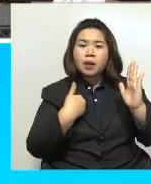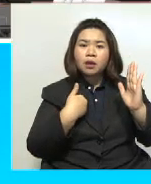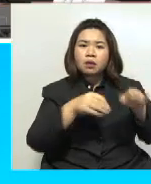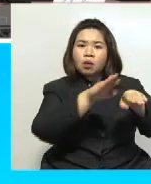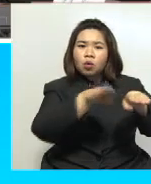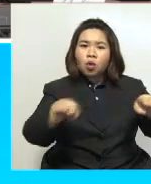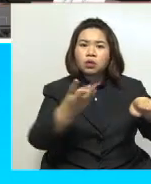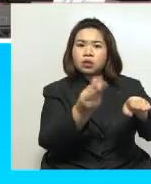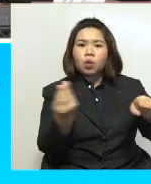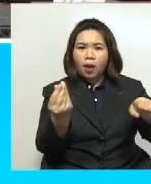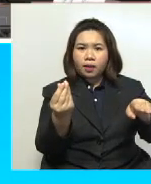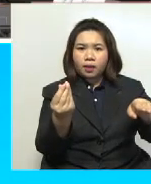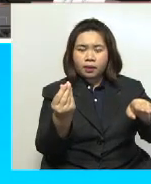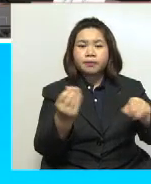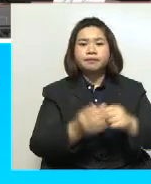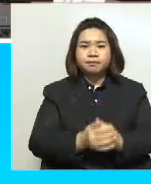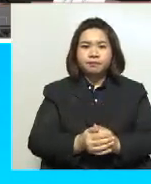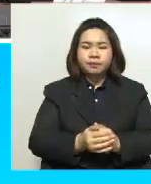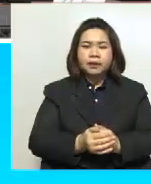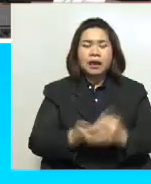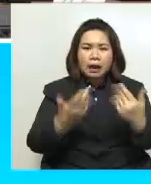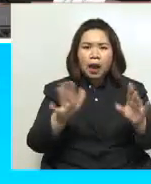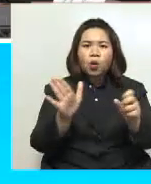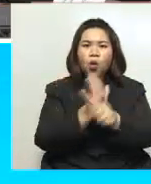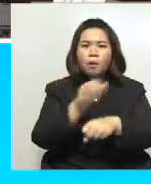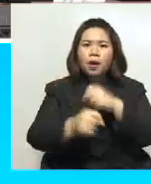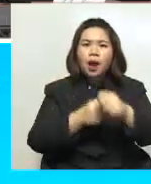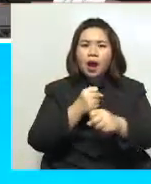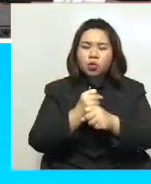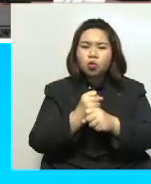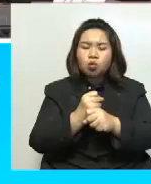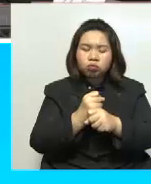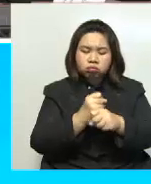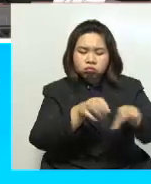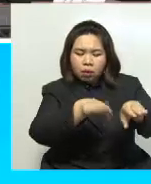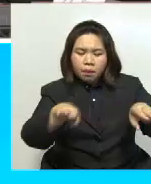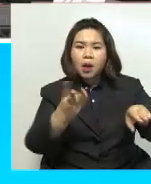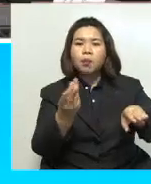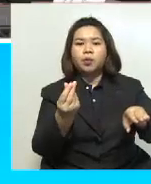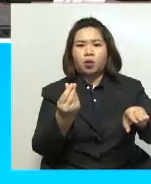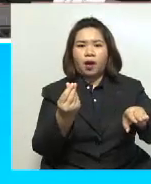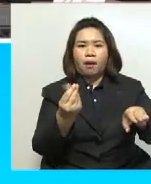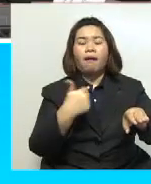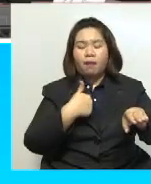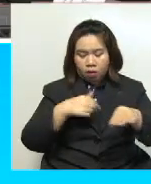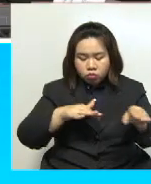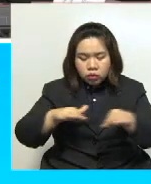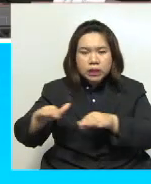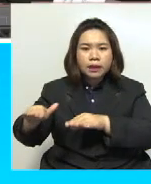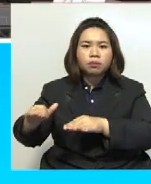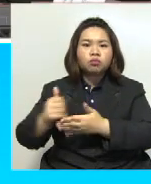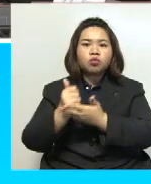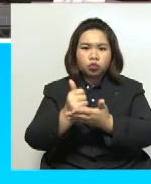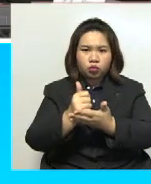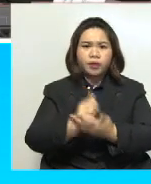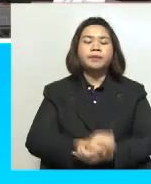มีประมาณกี่คันณปัจจุบันและจะหมดอายุจำนวนกี่คันเพื่อเราจะเตรียมการรองรับ